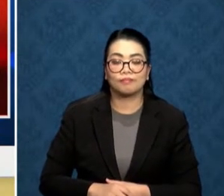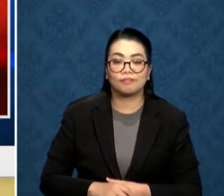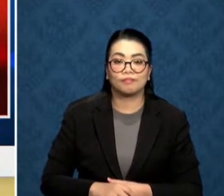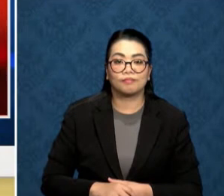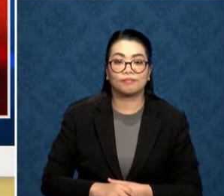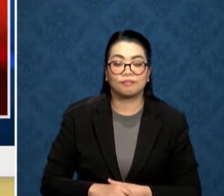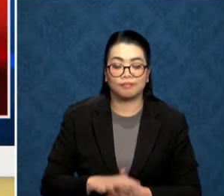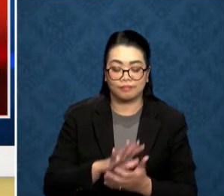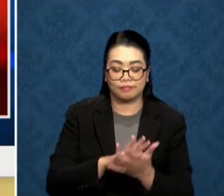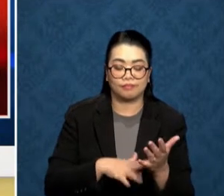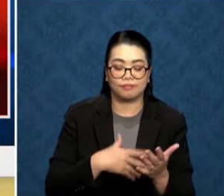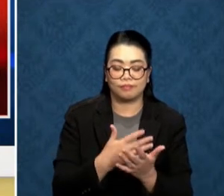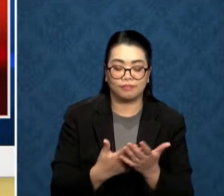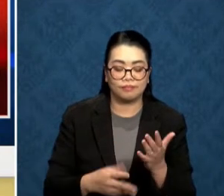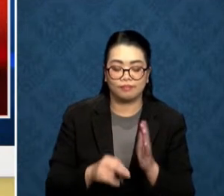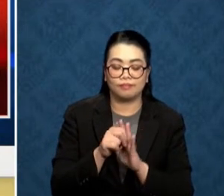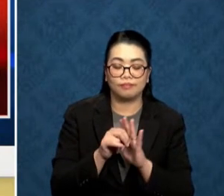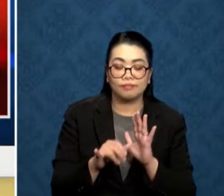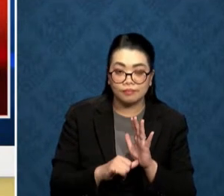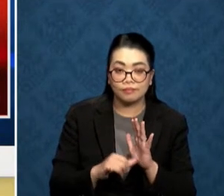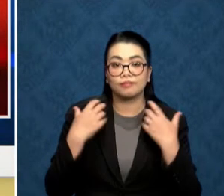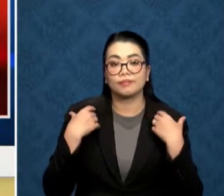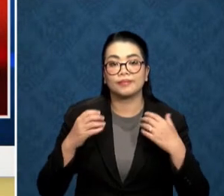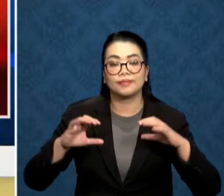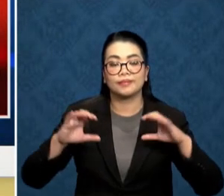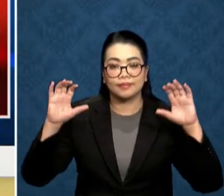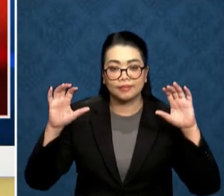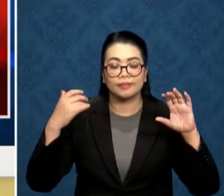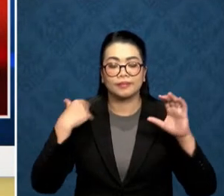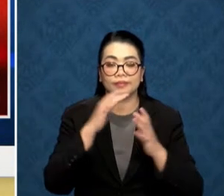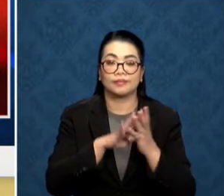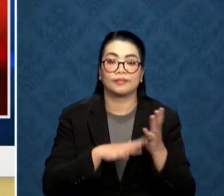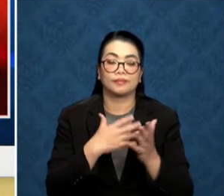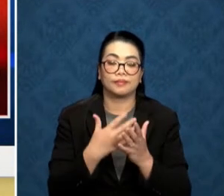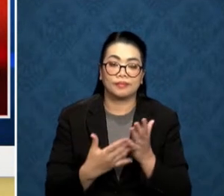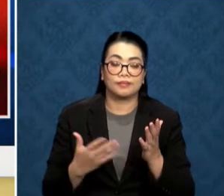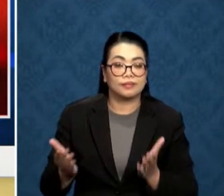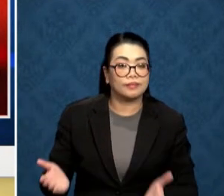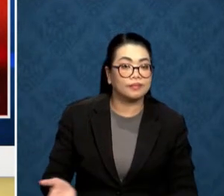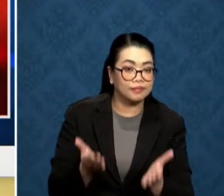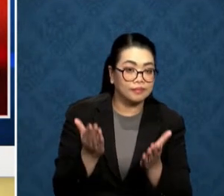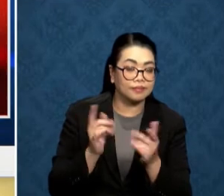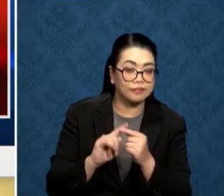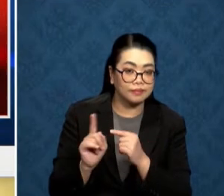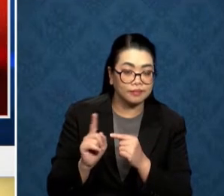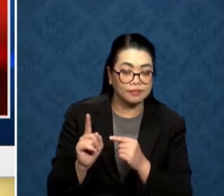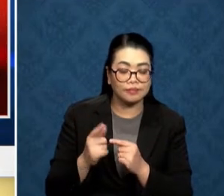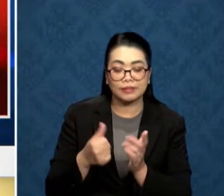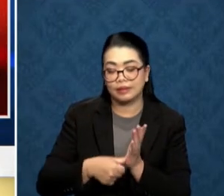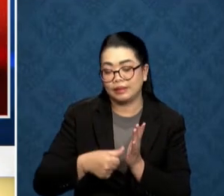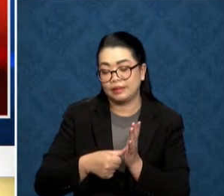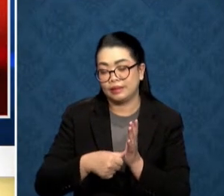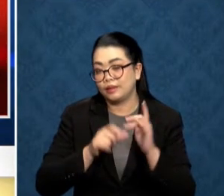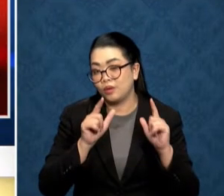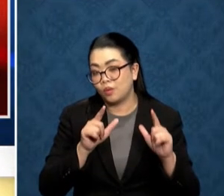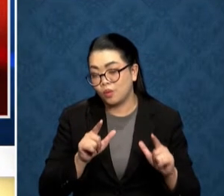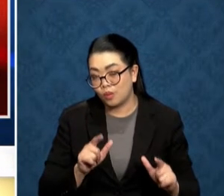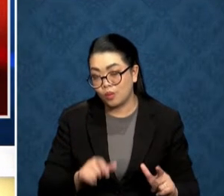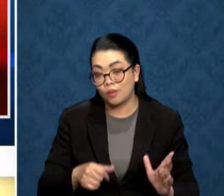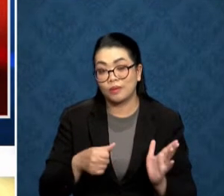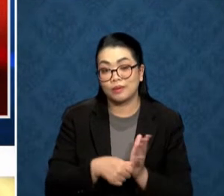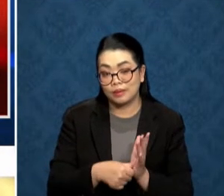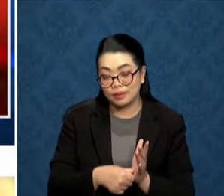นี้ครั นโยบายของรฐบาลยังมีนโยบายที่สับสนุนการลดหนี้หอวพักหนี้ต่